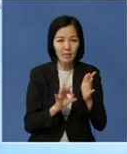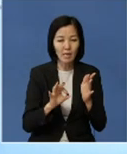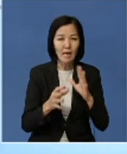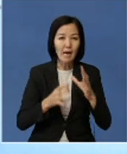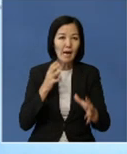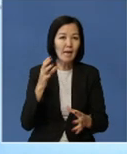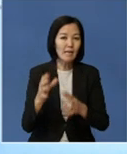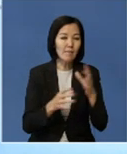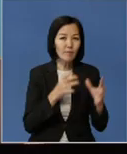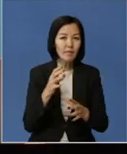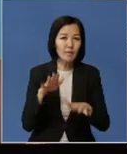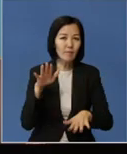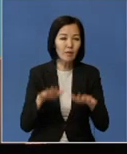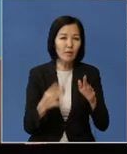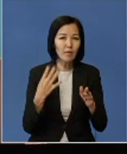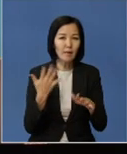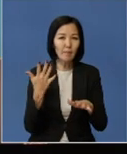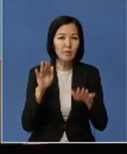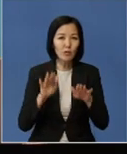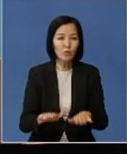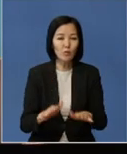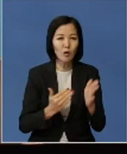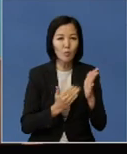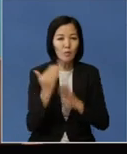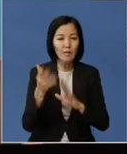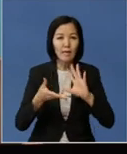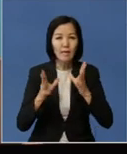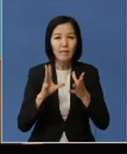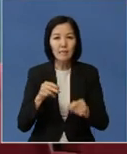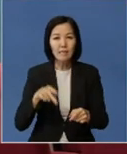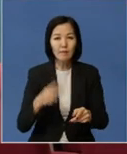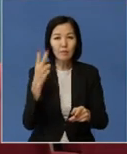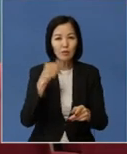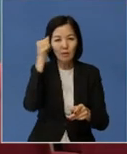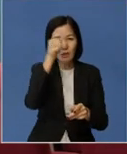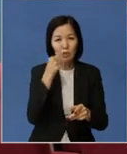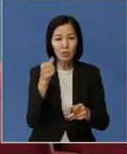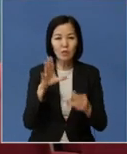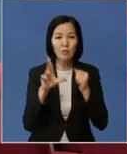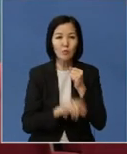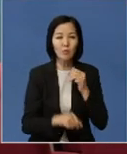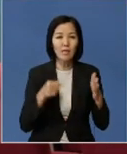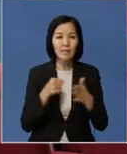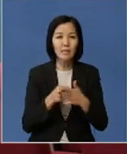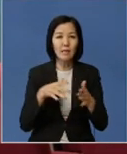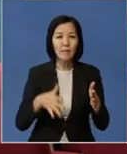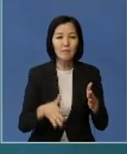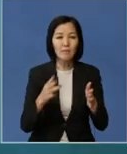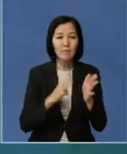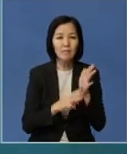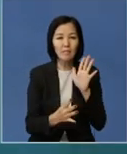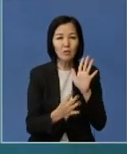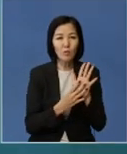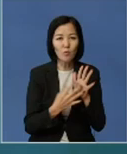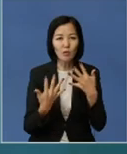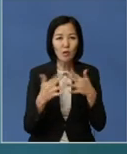жетіп, әлемдік рейтингте 45-ші орынға көтерілді. Нәтижесінде 2022 жылдың соңына дейін 5089